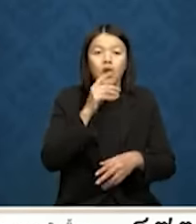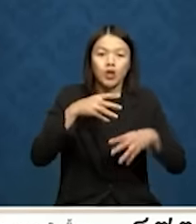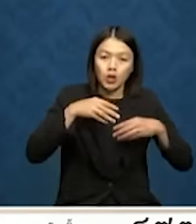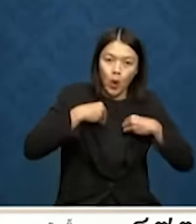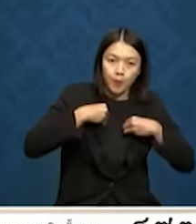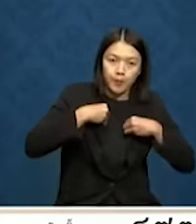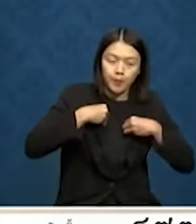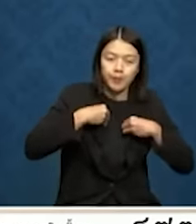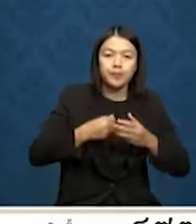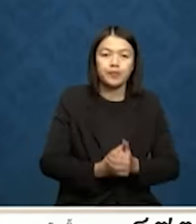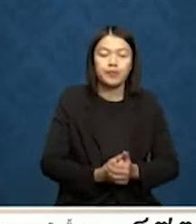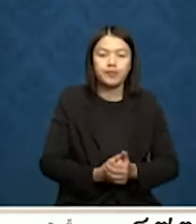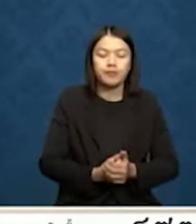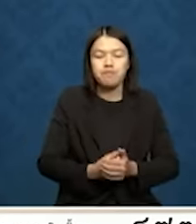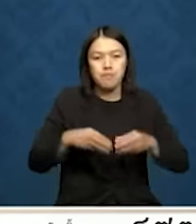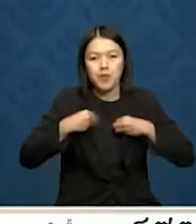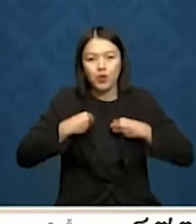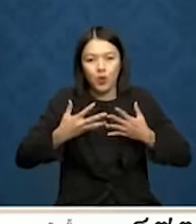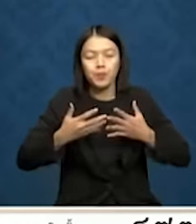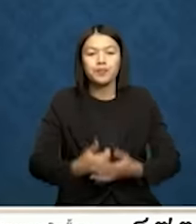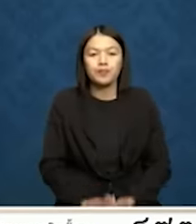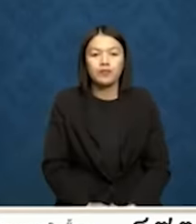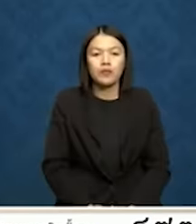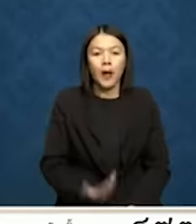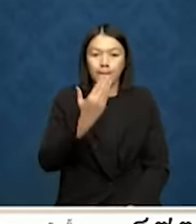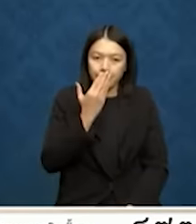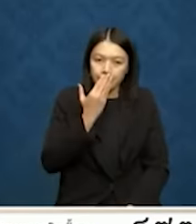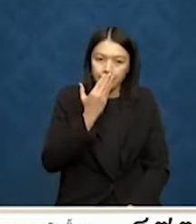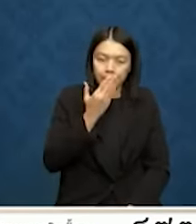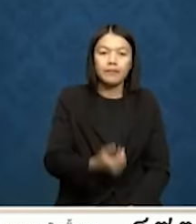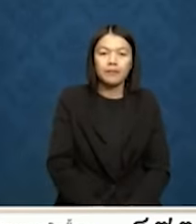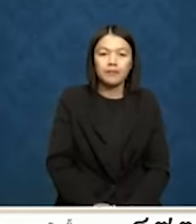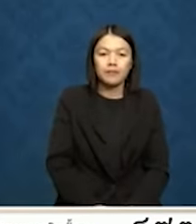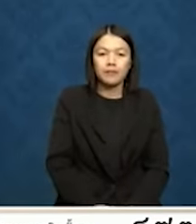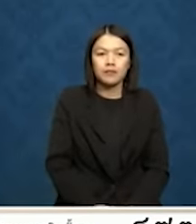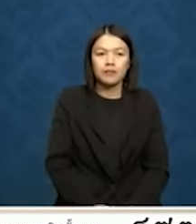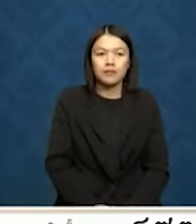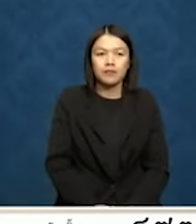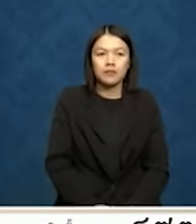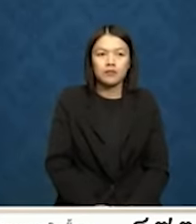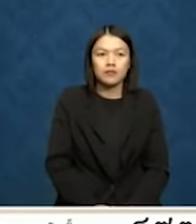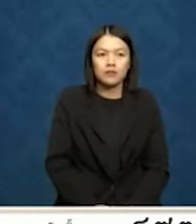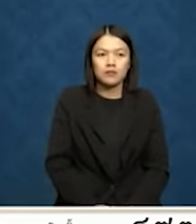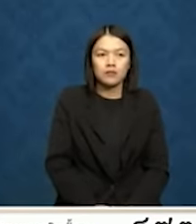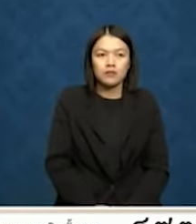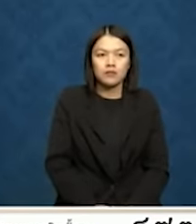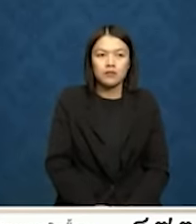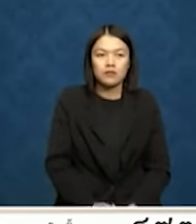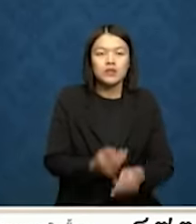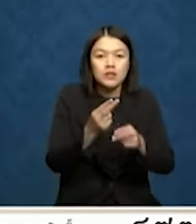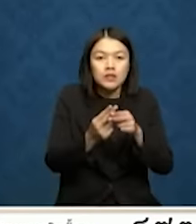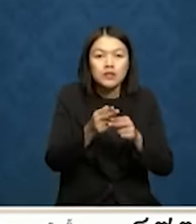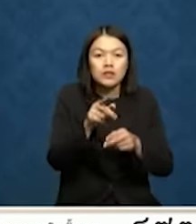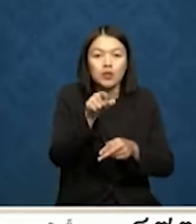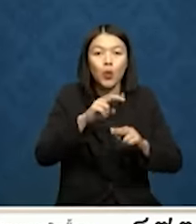อบไม่เห็นชอบงดออกเสียงไม่ต้องเคยชื่อท่านเอง